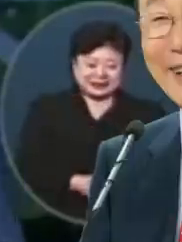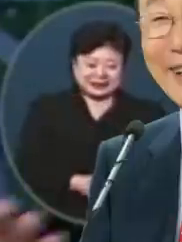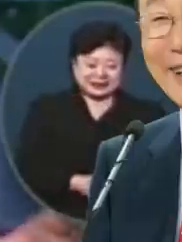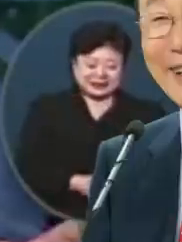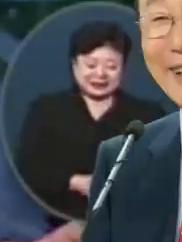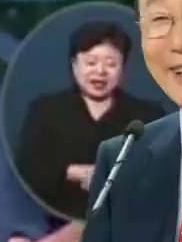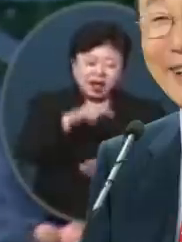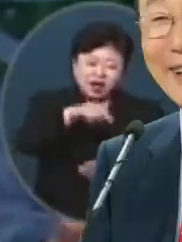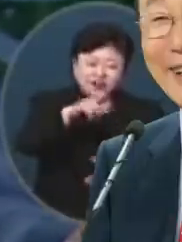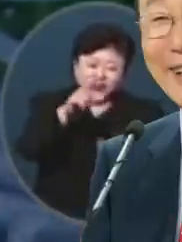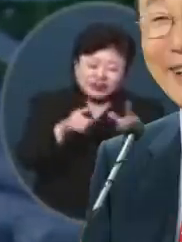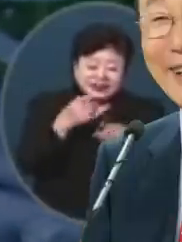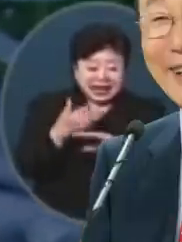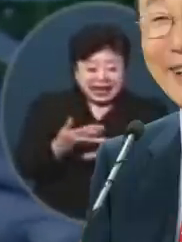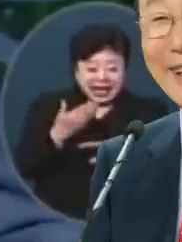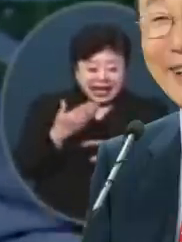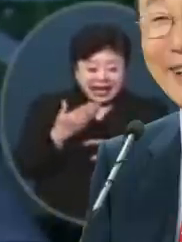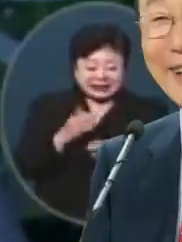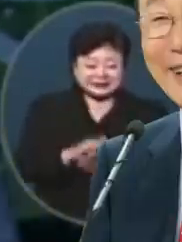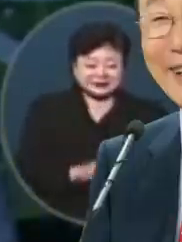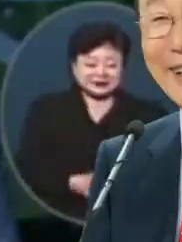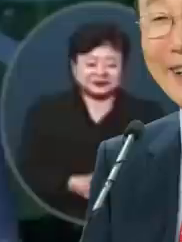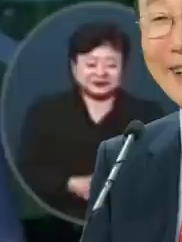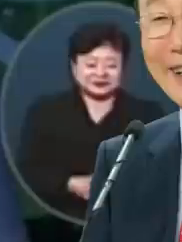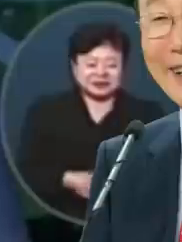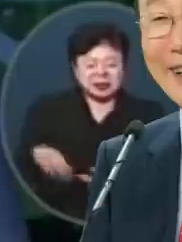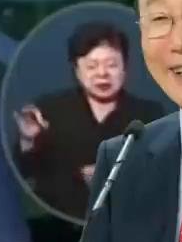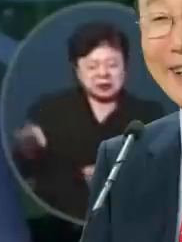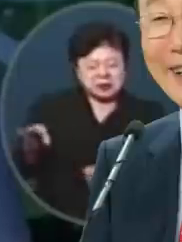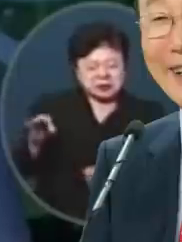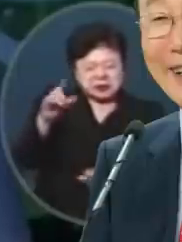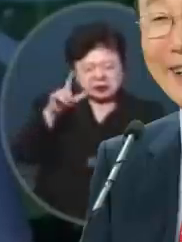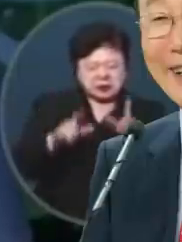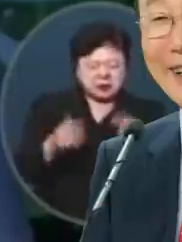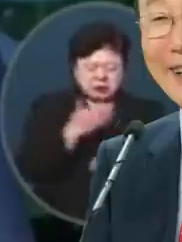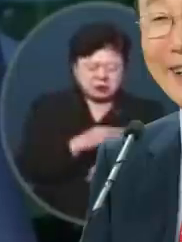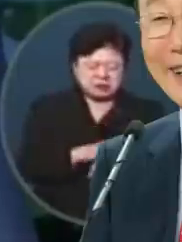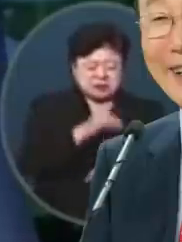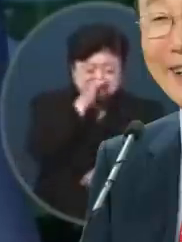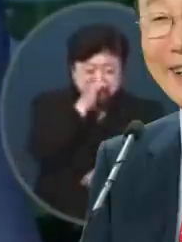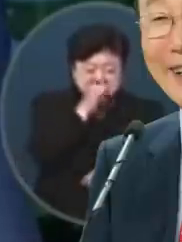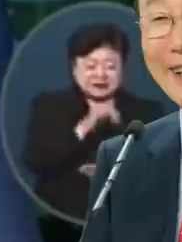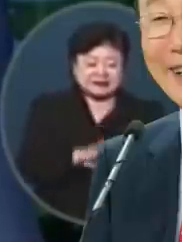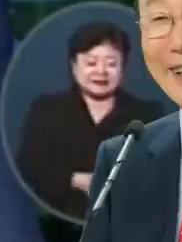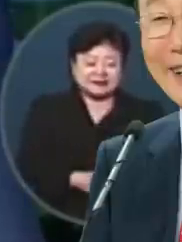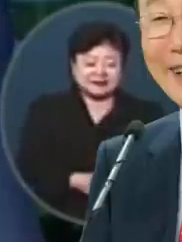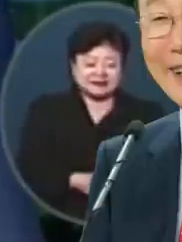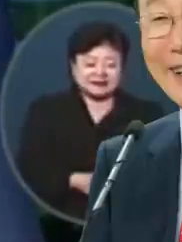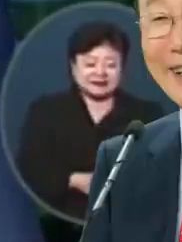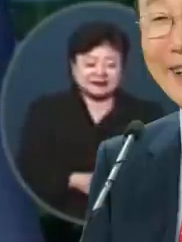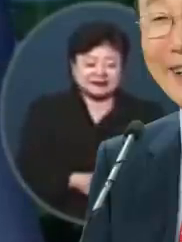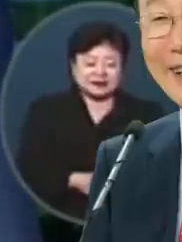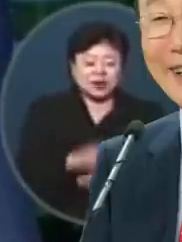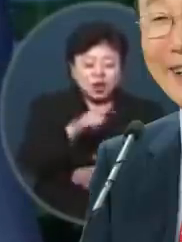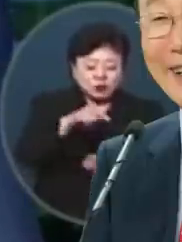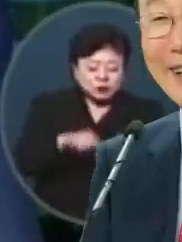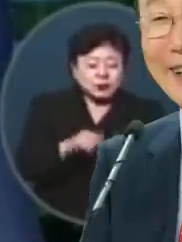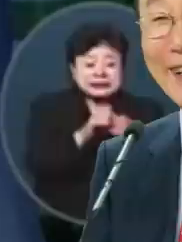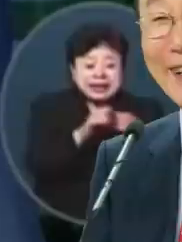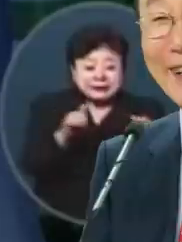겉으로는 다 별 볼 일 없는 육체로 된 존재로 생각하지만